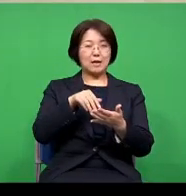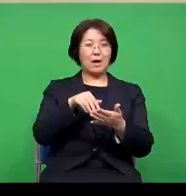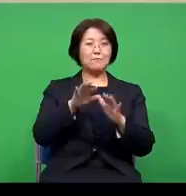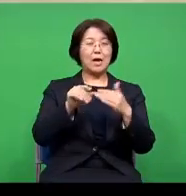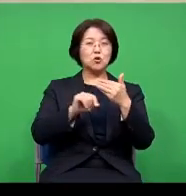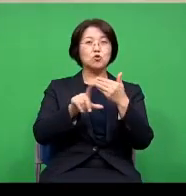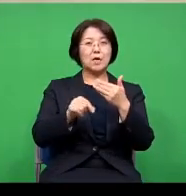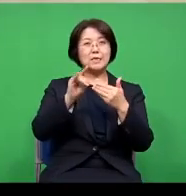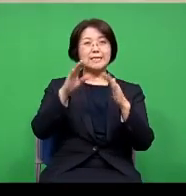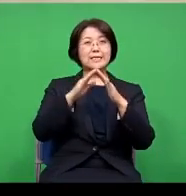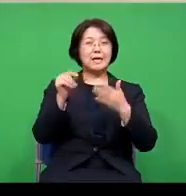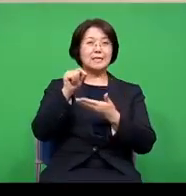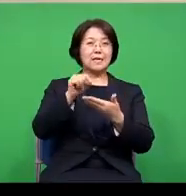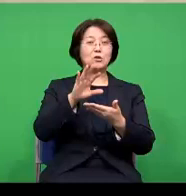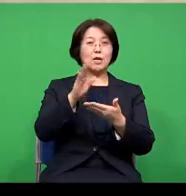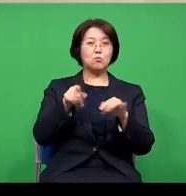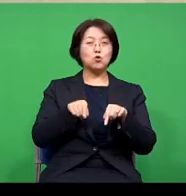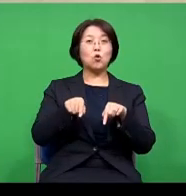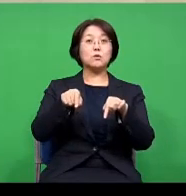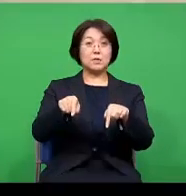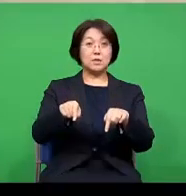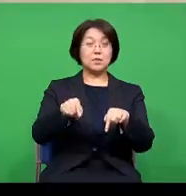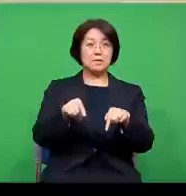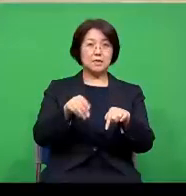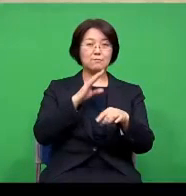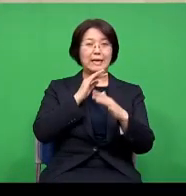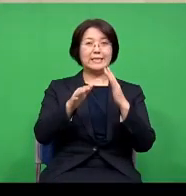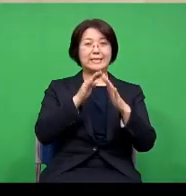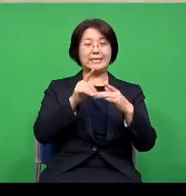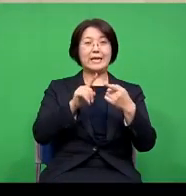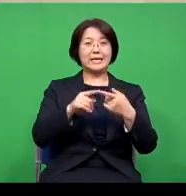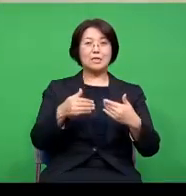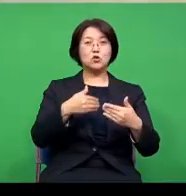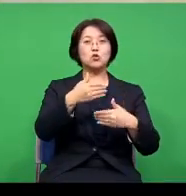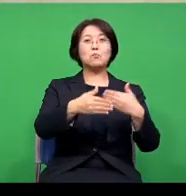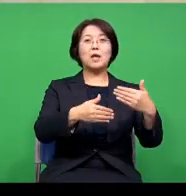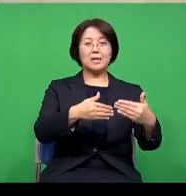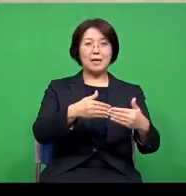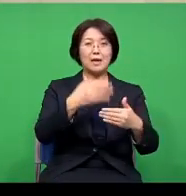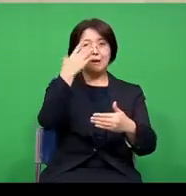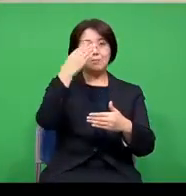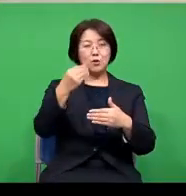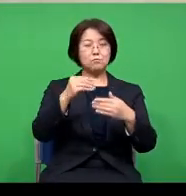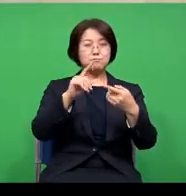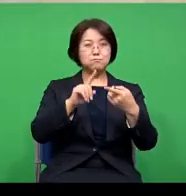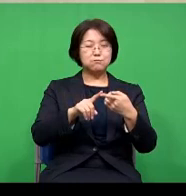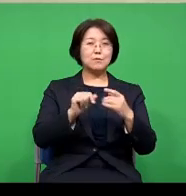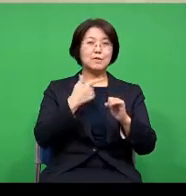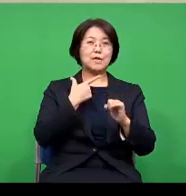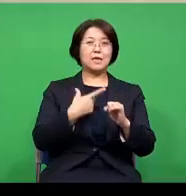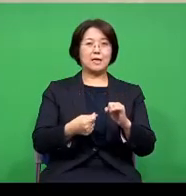月議会に出しますけれども、同時並行的に実践的に詰めてですね、できるだけ魅力あるものにしたいと思っています